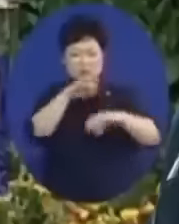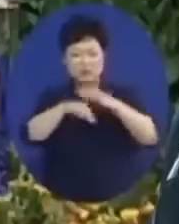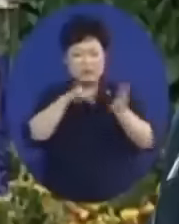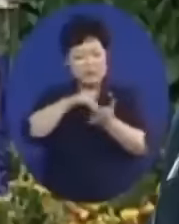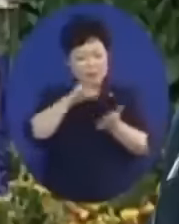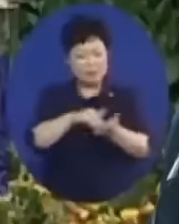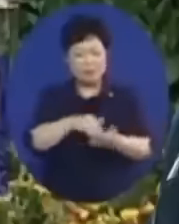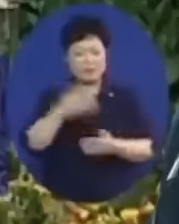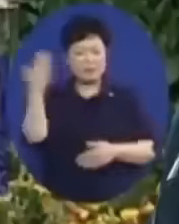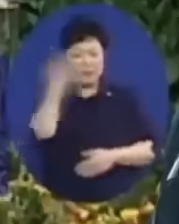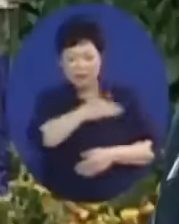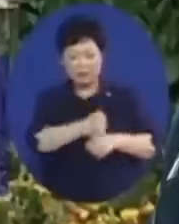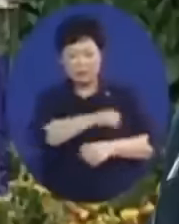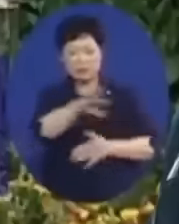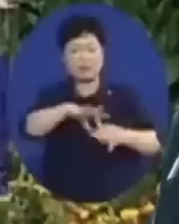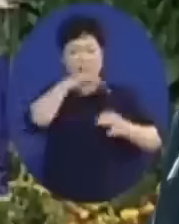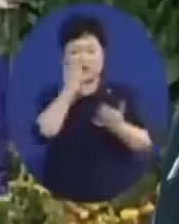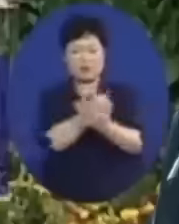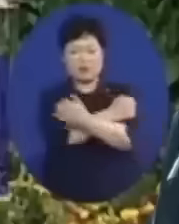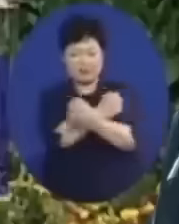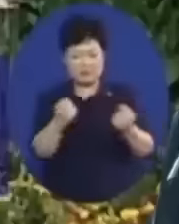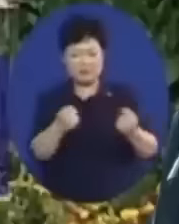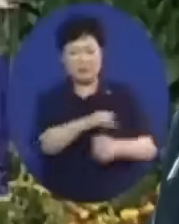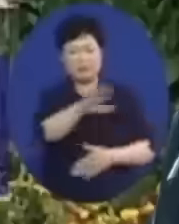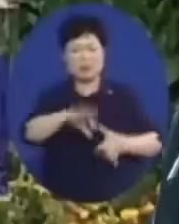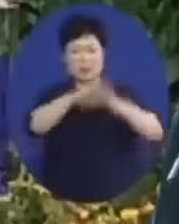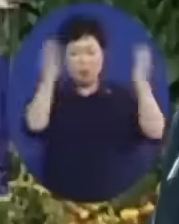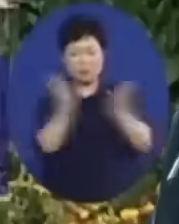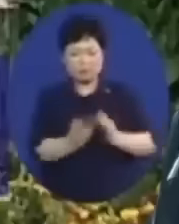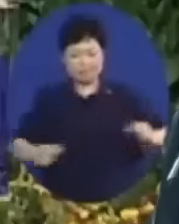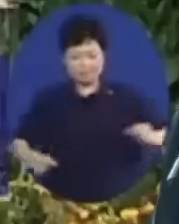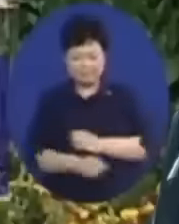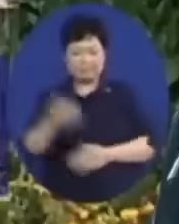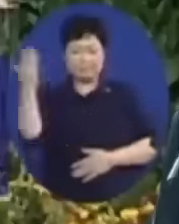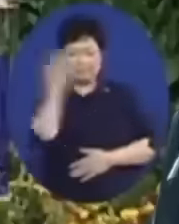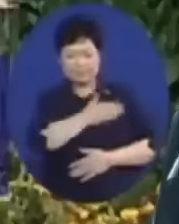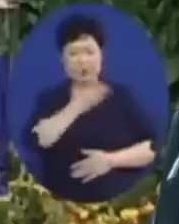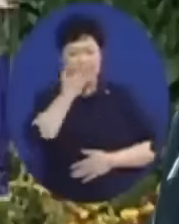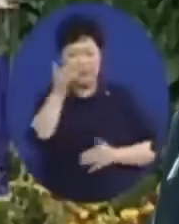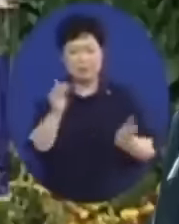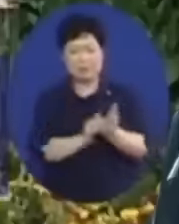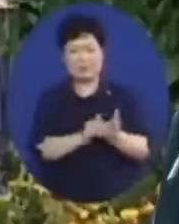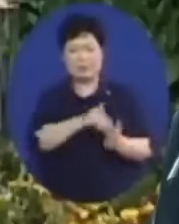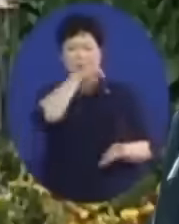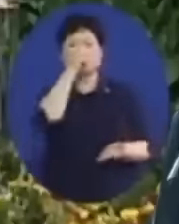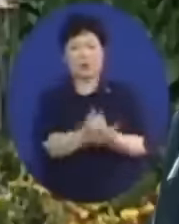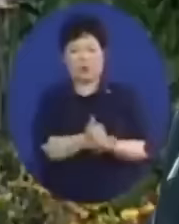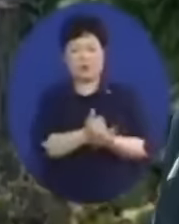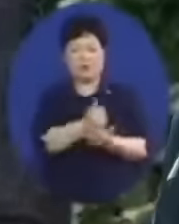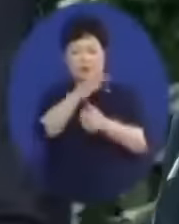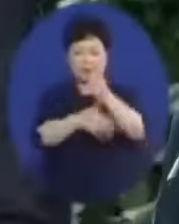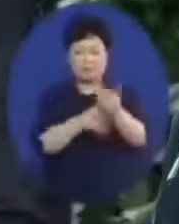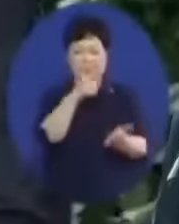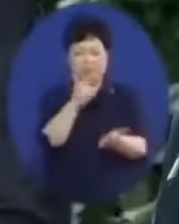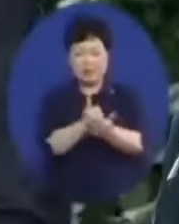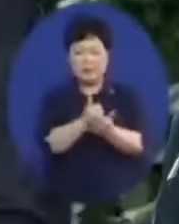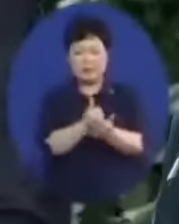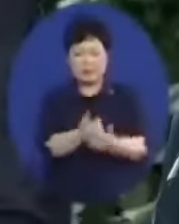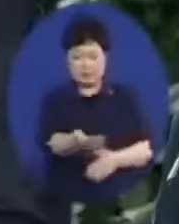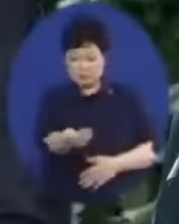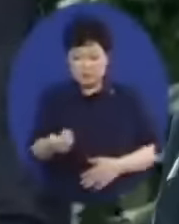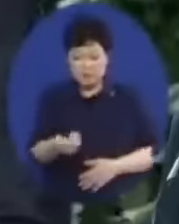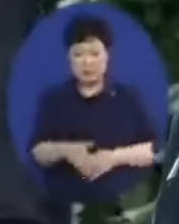그는 미쁘시고 이로우사 우리 죄를 사하시며 우리의 모든 불의에서 깨끗하게 하실 것이요. 죄는 하나님이